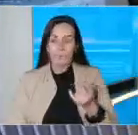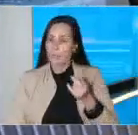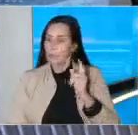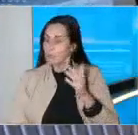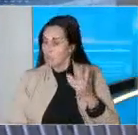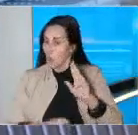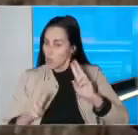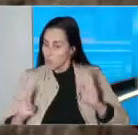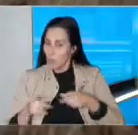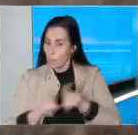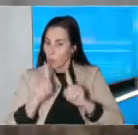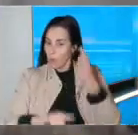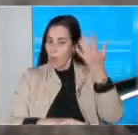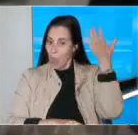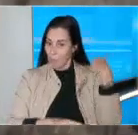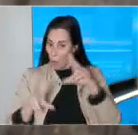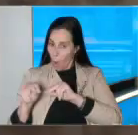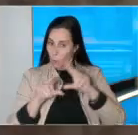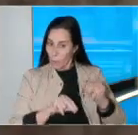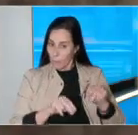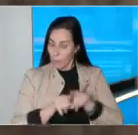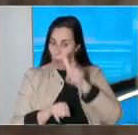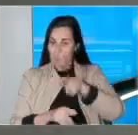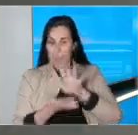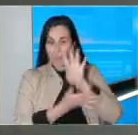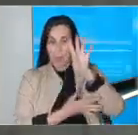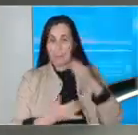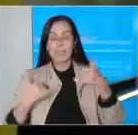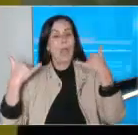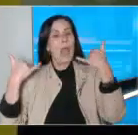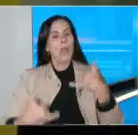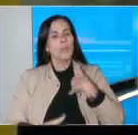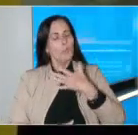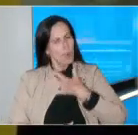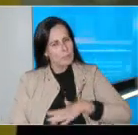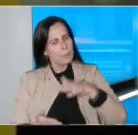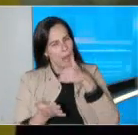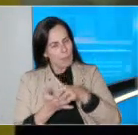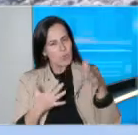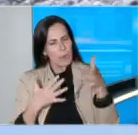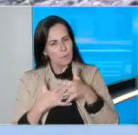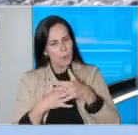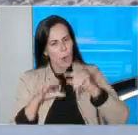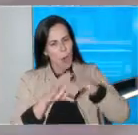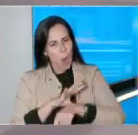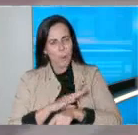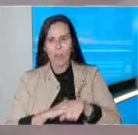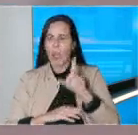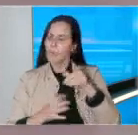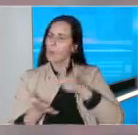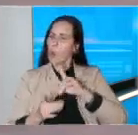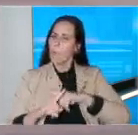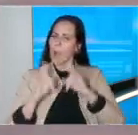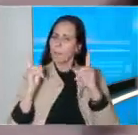לצפות לשידור חוזר של מה שהיה ב-2014. היום אנחנו רוצים להמשיך להעמיק בעניין, אבל מזווית